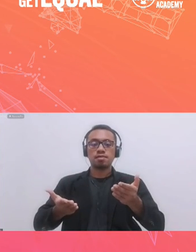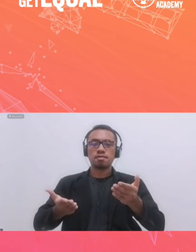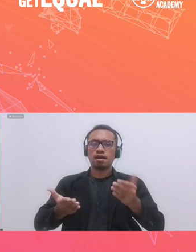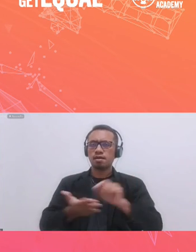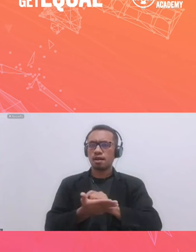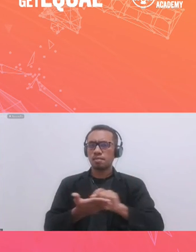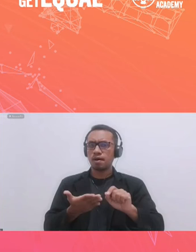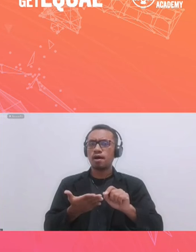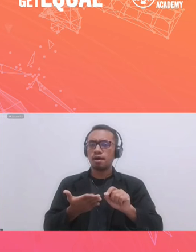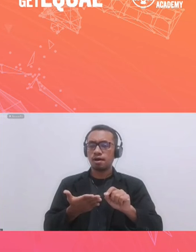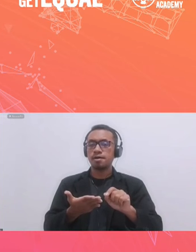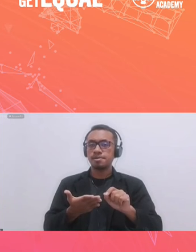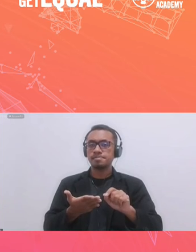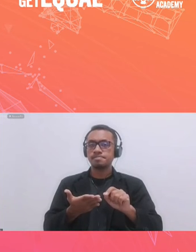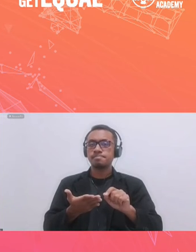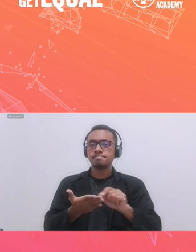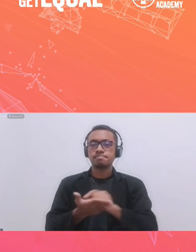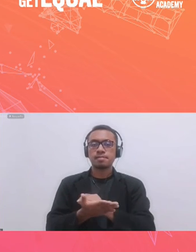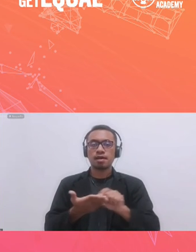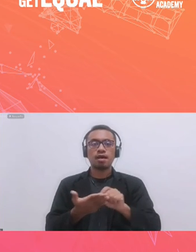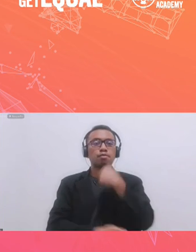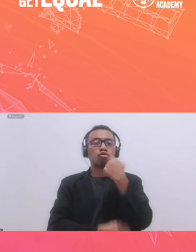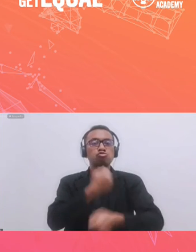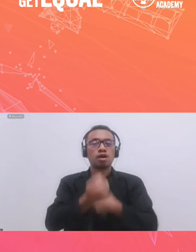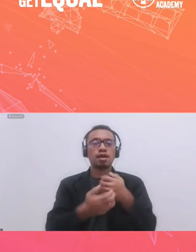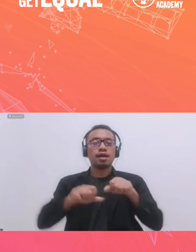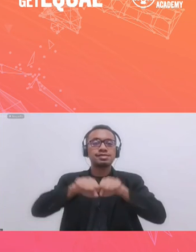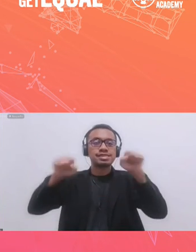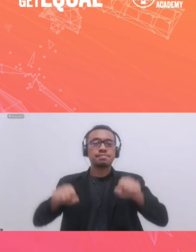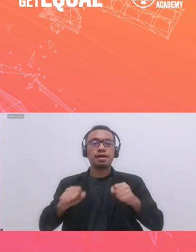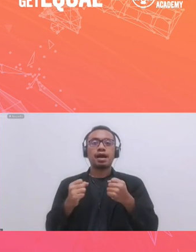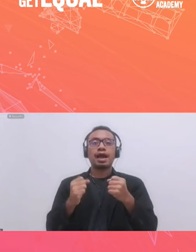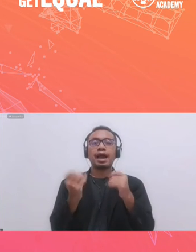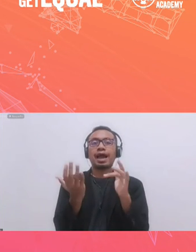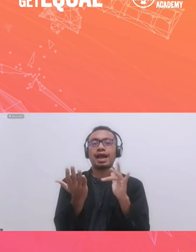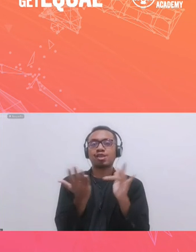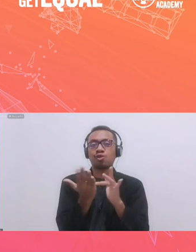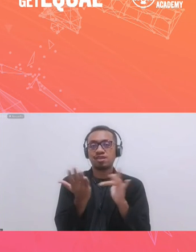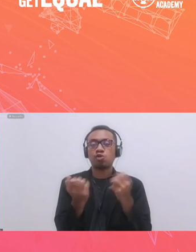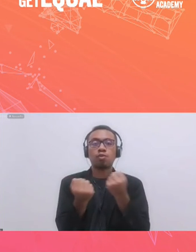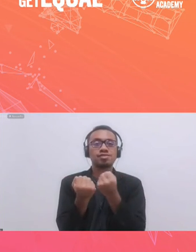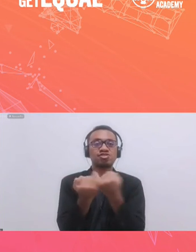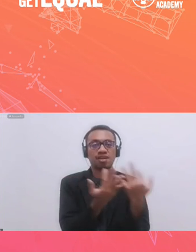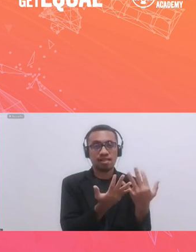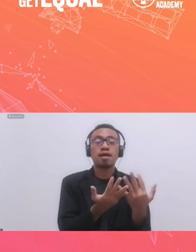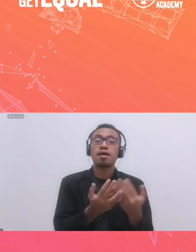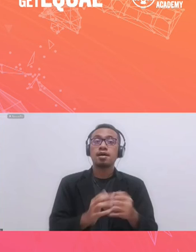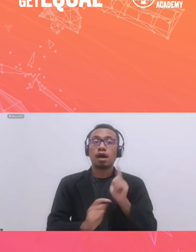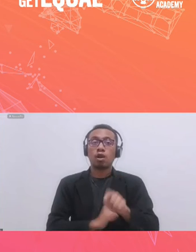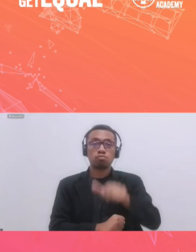namanya dia kita sebut sebagai penyelenggara sistem elektronik yang harus melakukan pendaftaran. Nah, kalau dia melanggar itu bisa